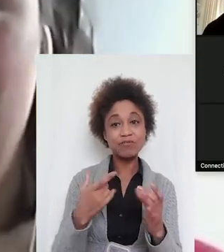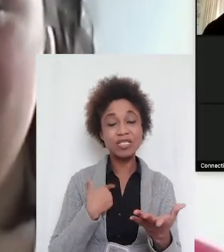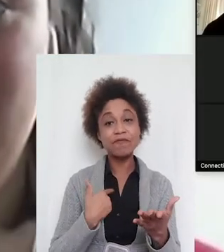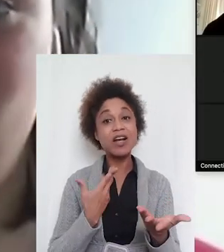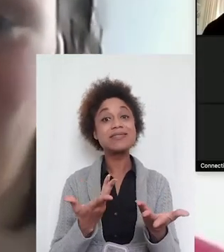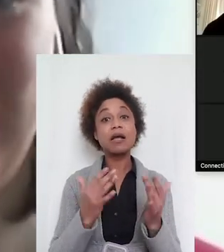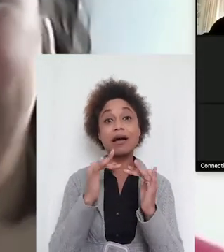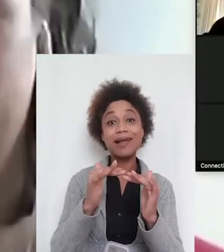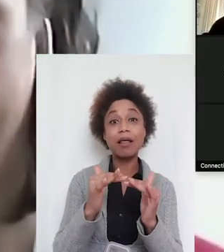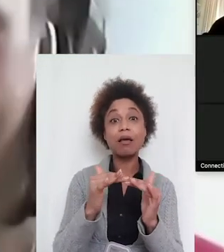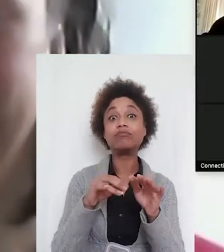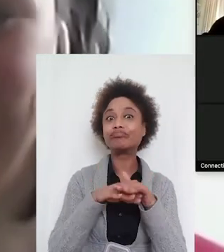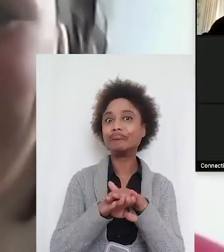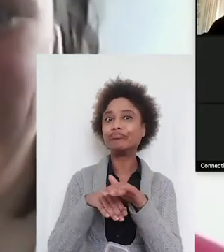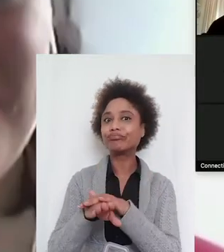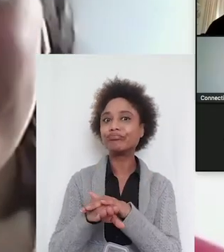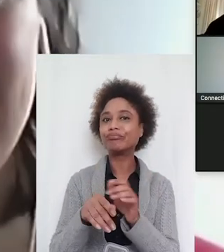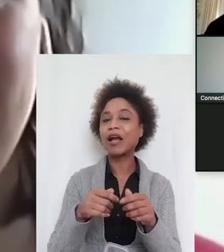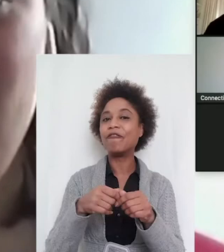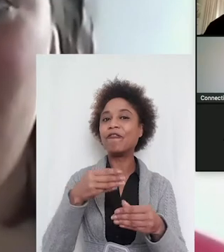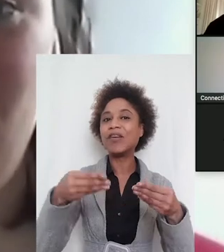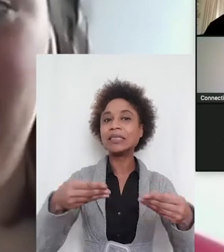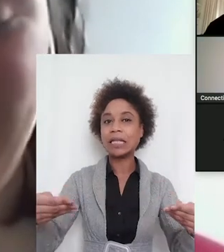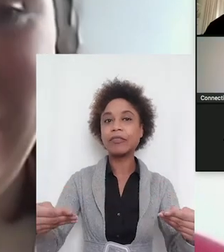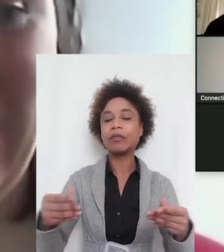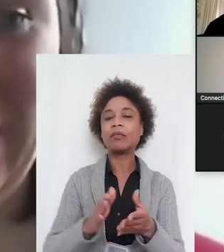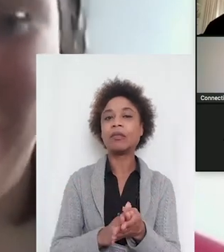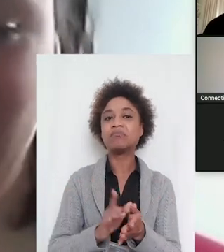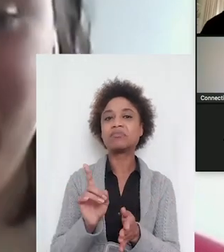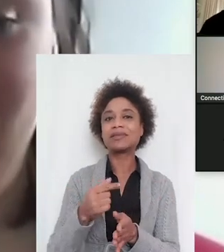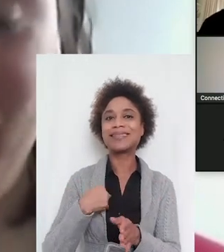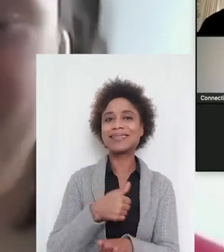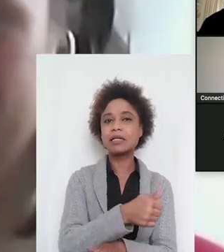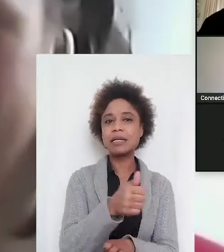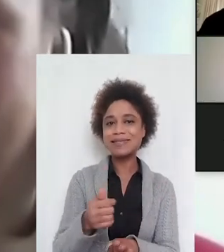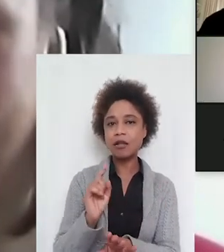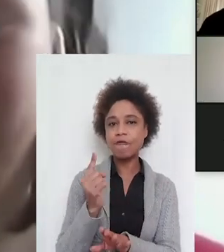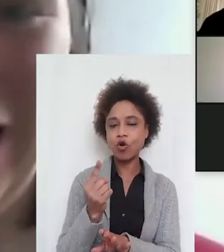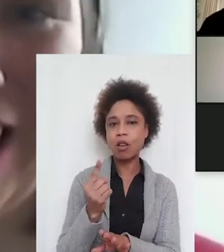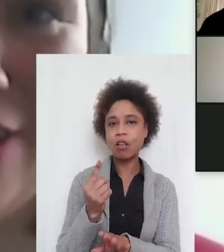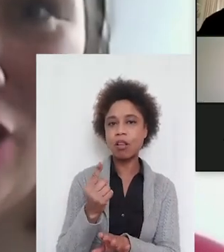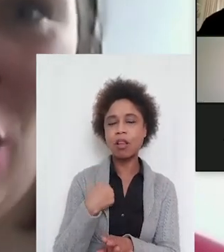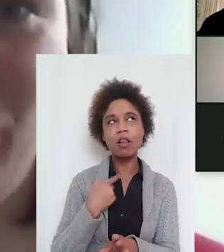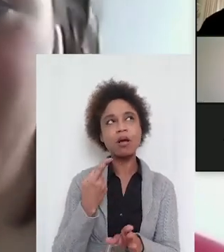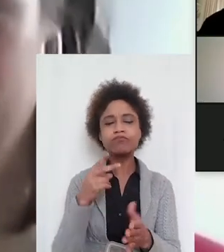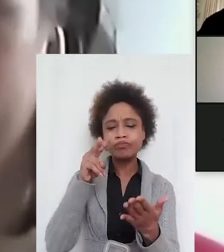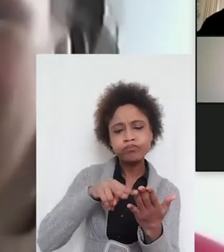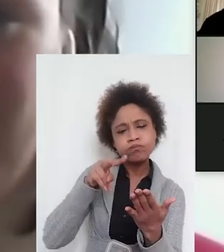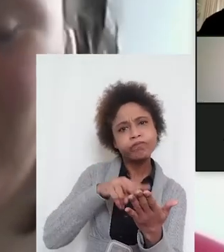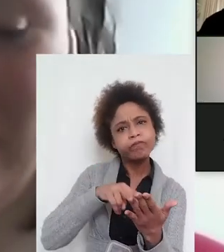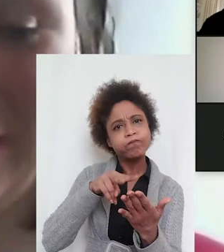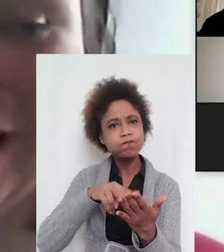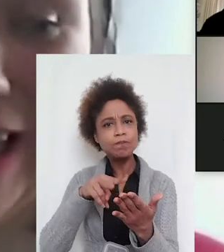geregeld hebt aan toegankelijkheidsfaciliteiten. Zodat iedereen zich vooraf kan inlezen over wat